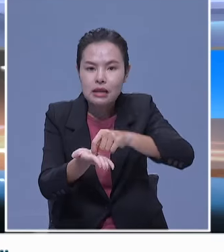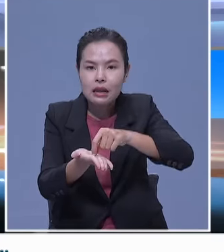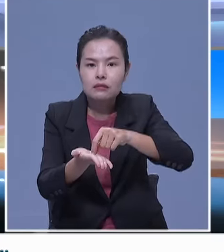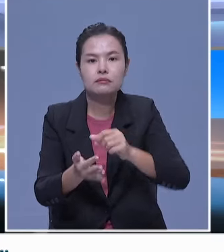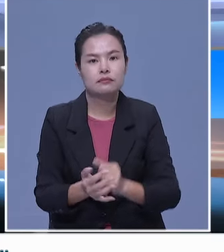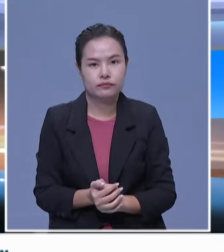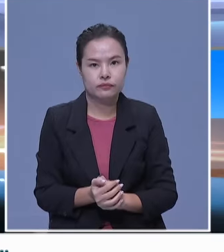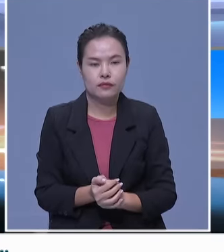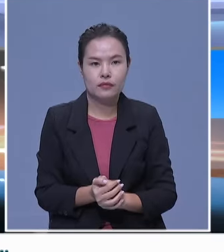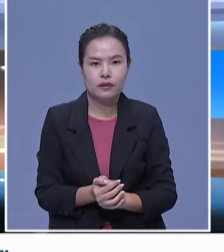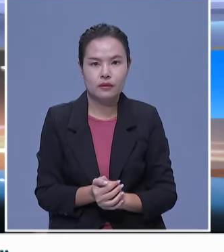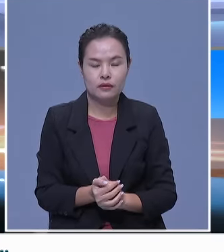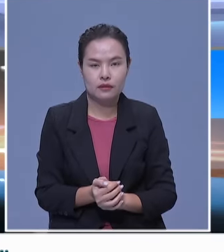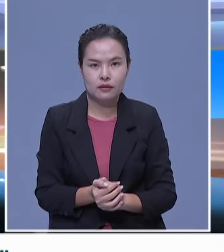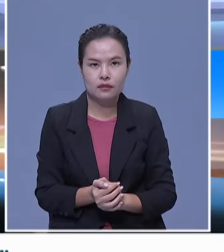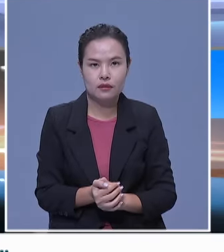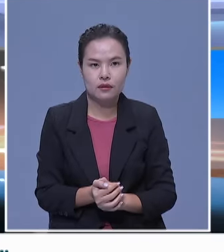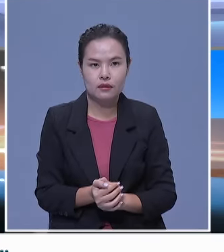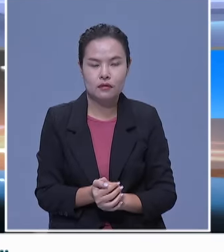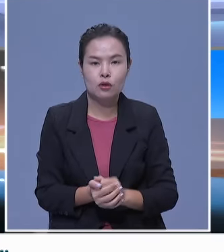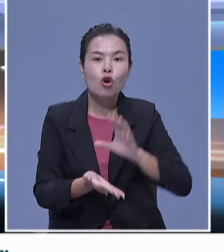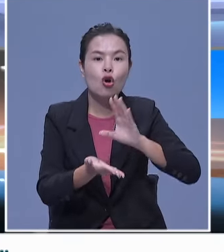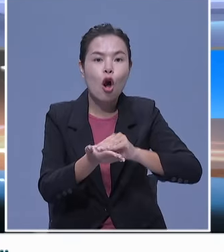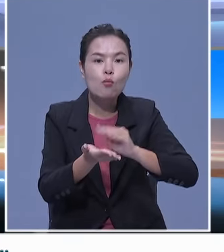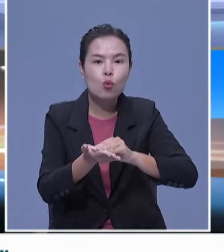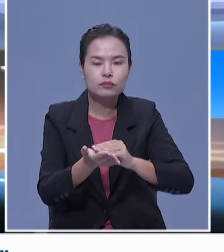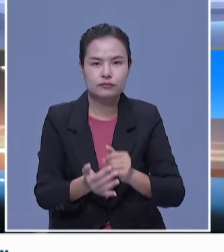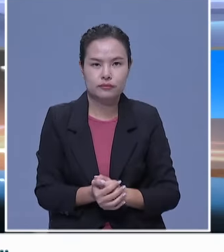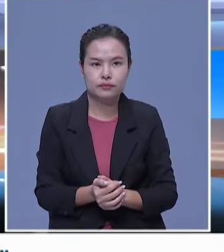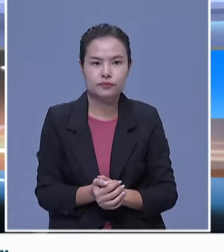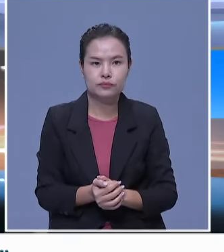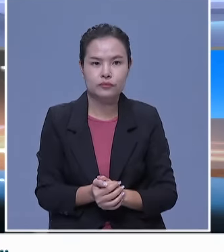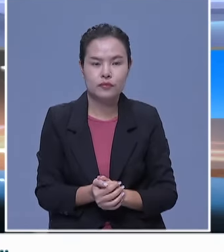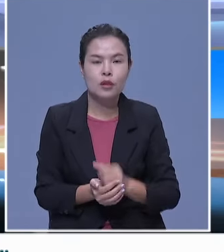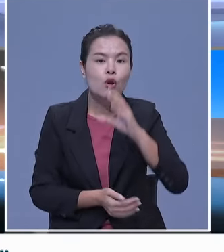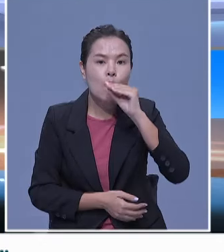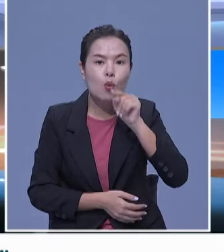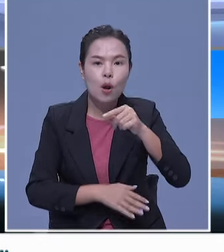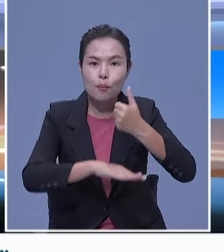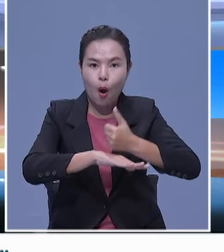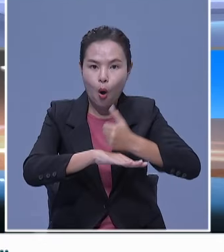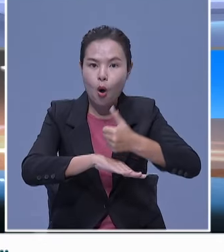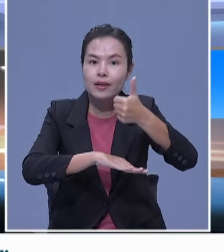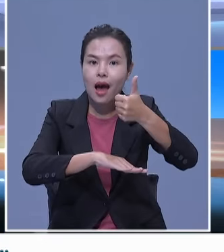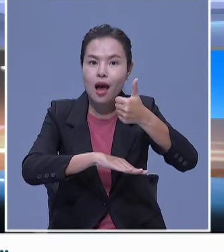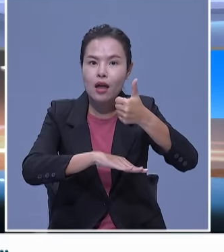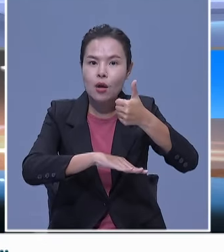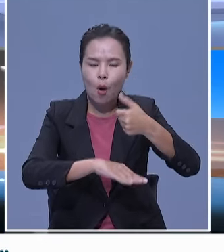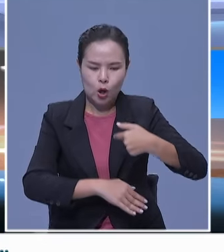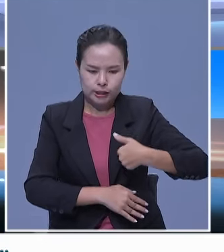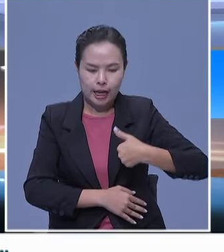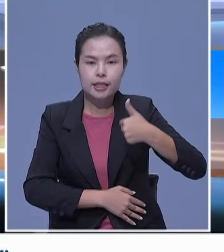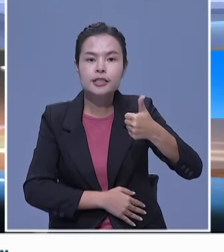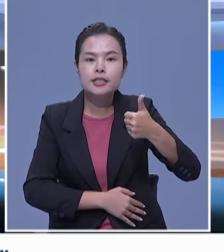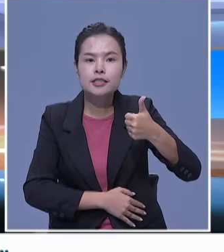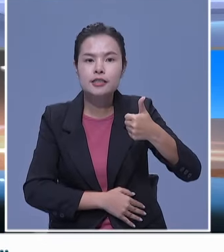แต่ว่าที่อยู่ได้อันนี้ต้องบอกว่าเป็นการอ้างข้อมูลจากเพจเขาเพจเขาอ้างบอกว่าผอ.อยู่ได้เพราะใจปั้ ม เวล